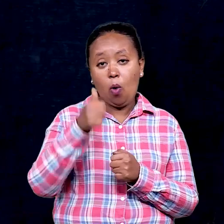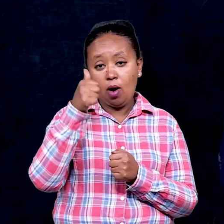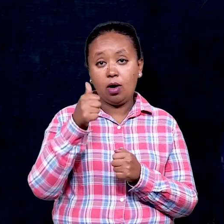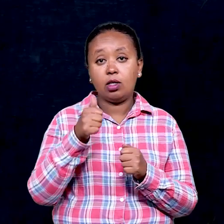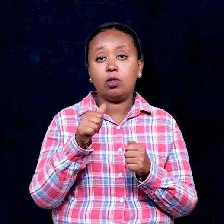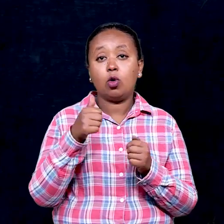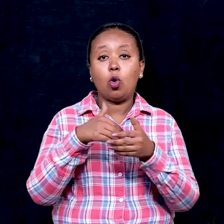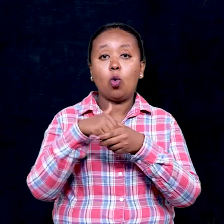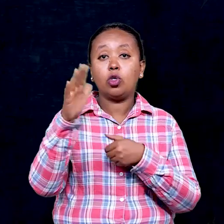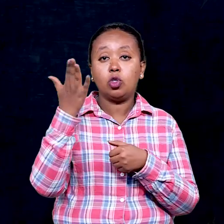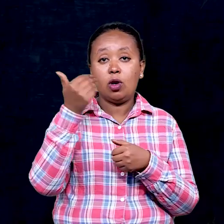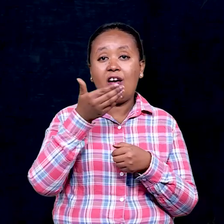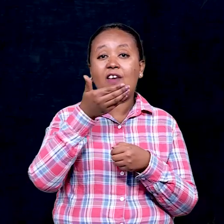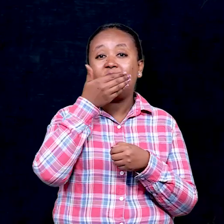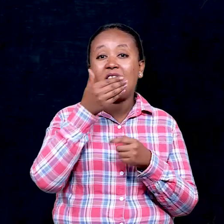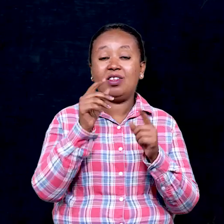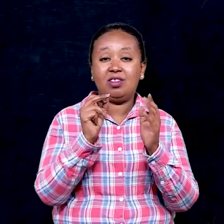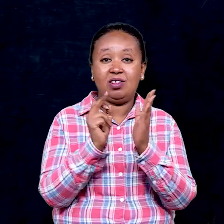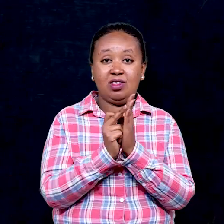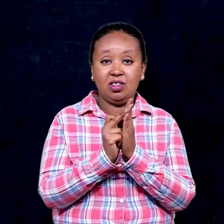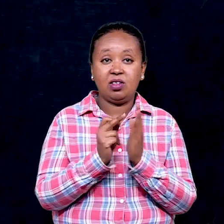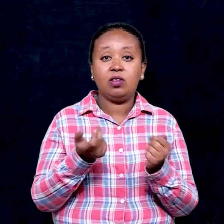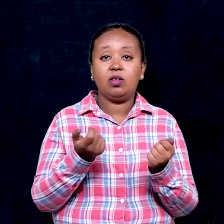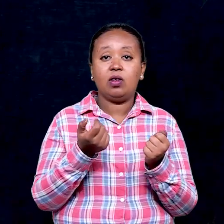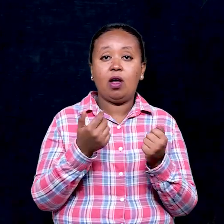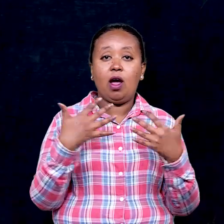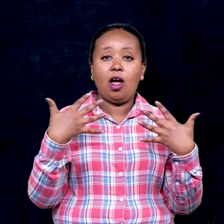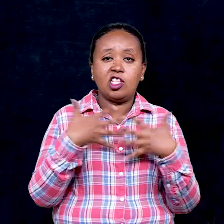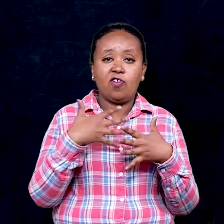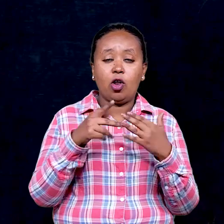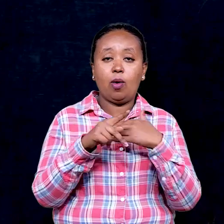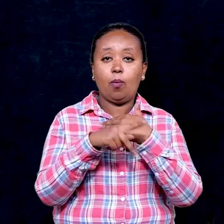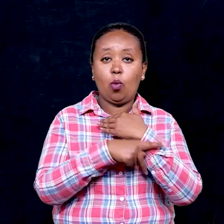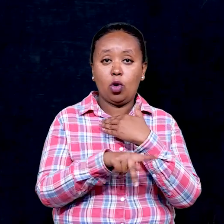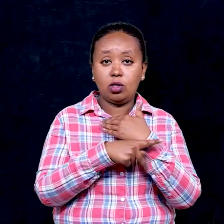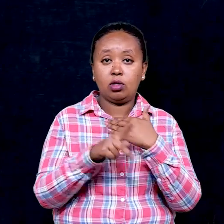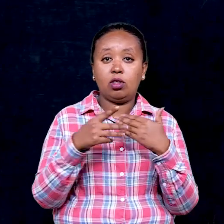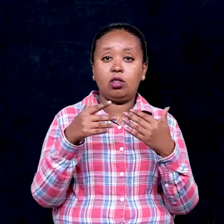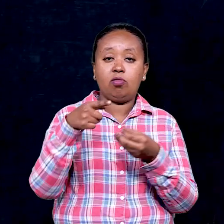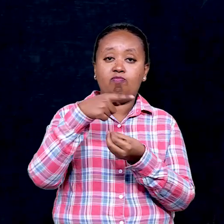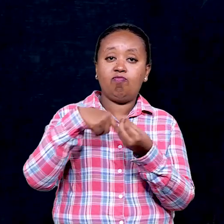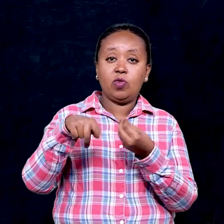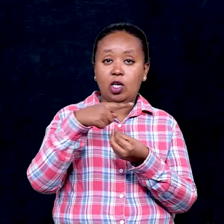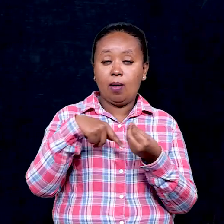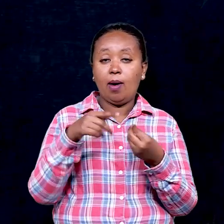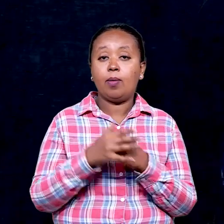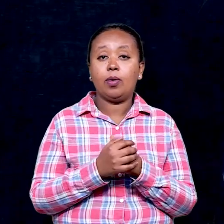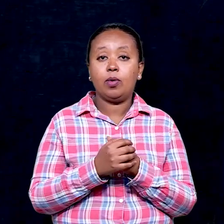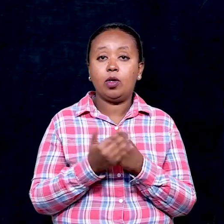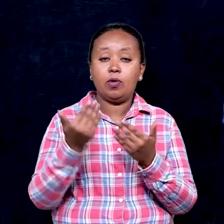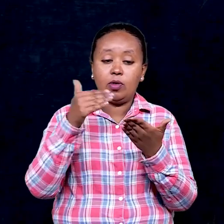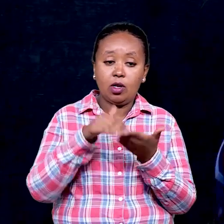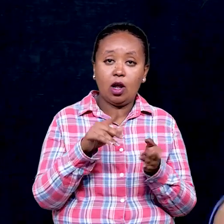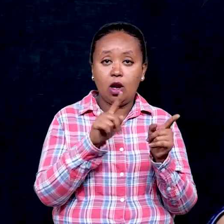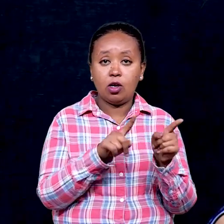በዋናነት ከውጭ የነበረው አፋኝ ህግ፣ አስፈሪ የፖለቲካ ድባብ፣